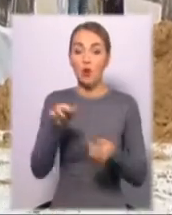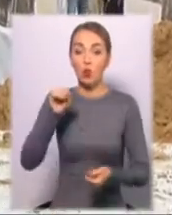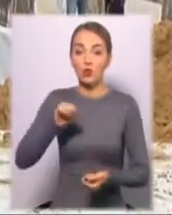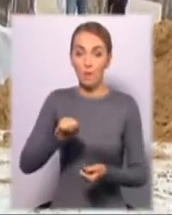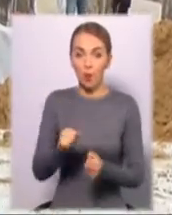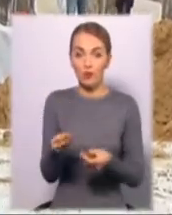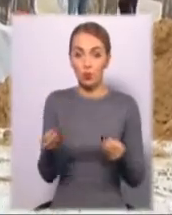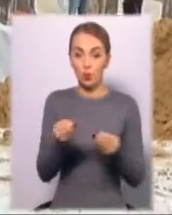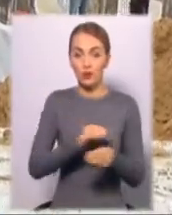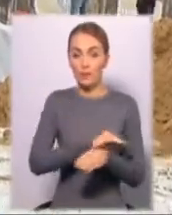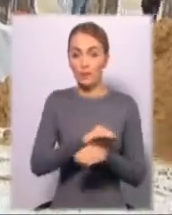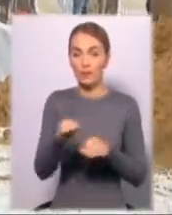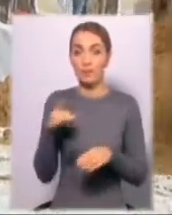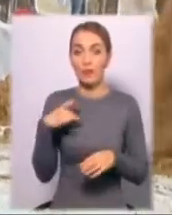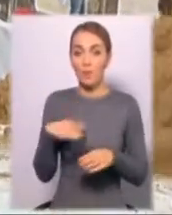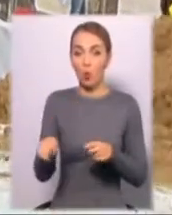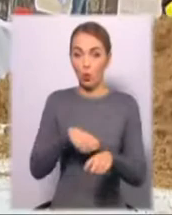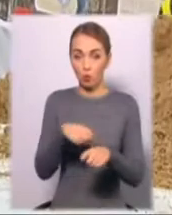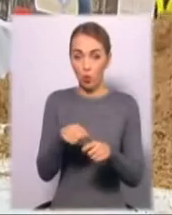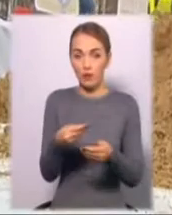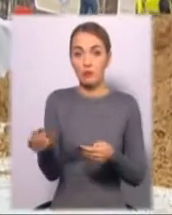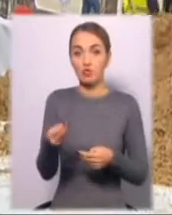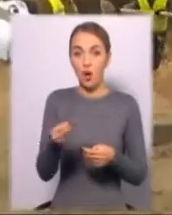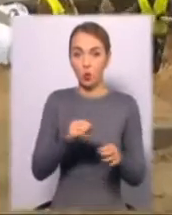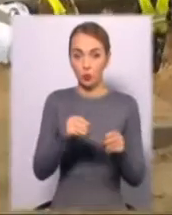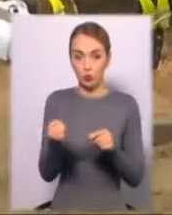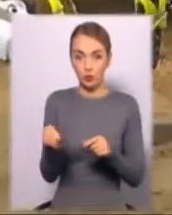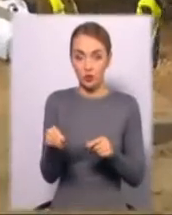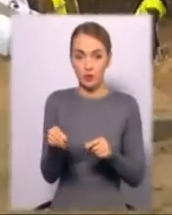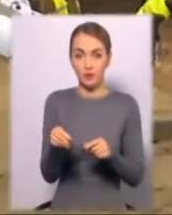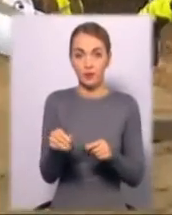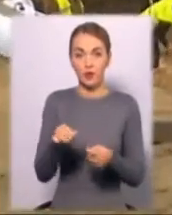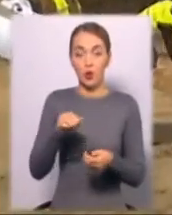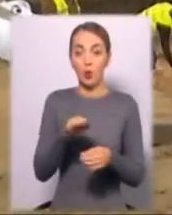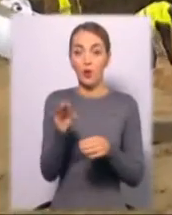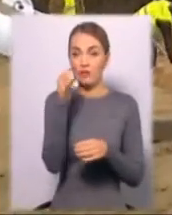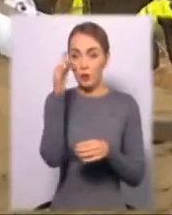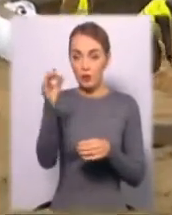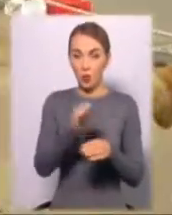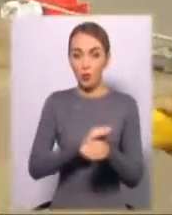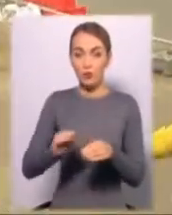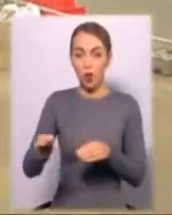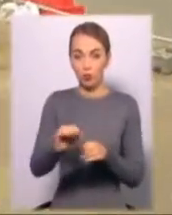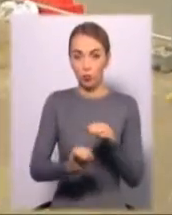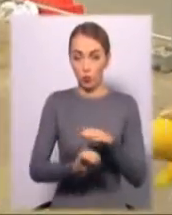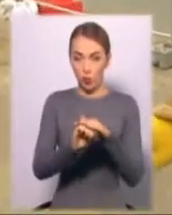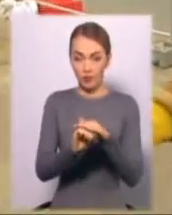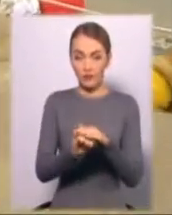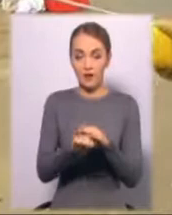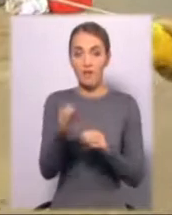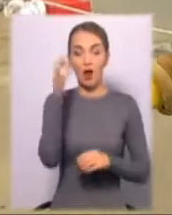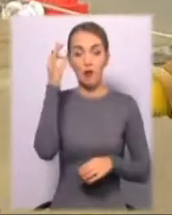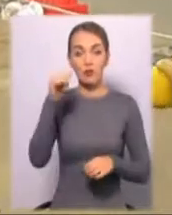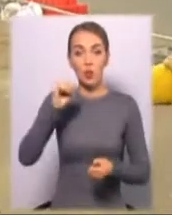ґрунт накрили білим волокном, насипають шар піщаної суміші. Її рівномірно розподіляють по основі. Вирівнюватися,